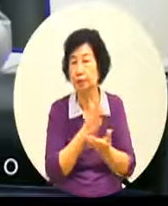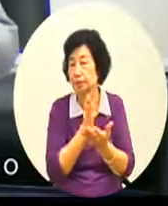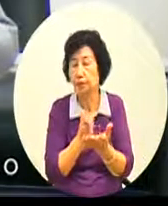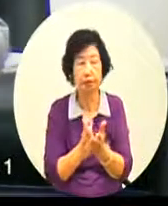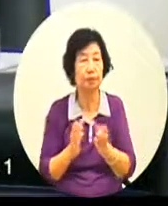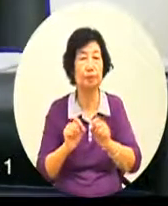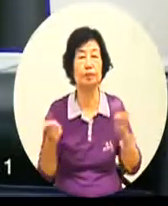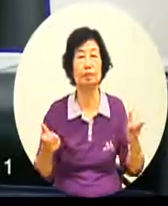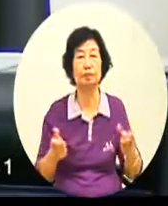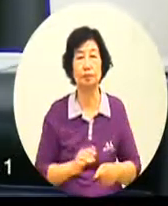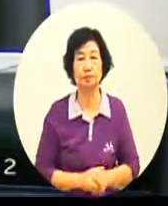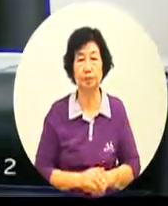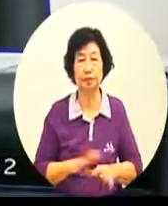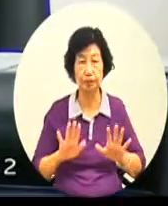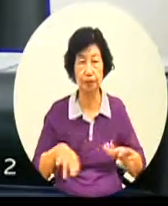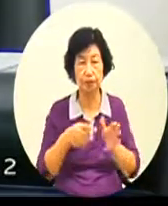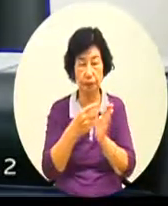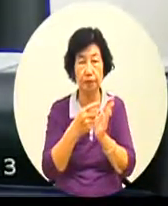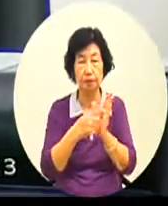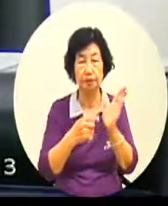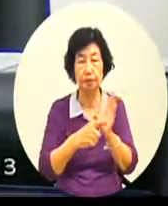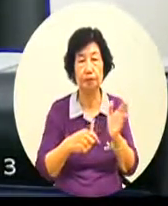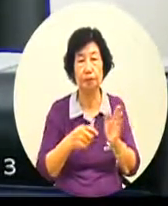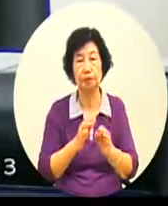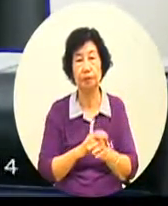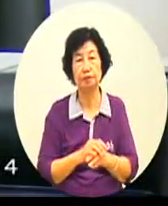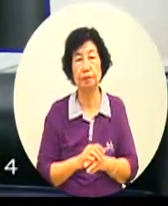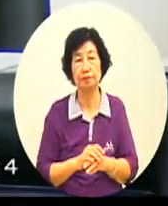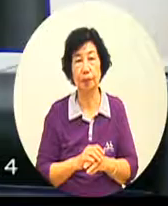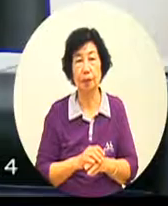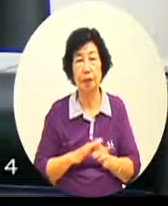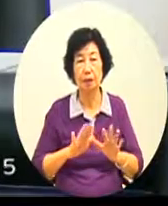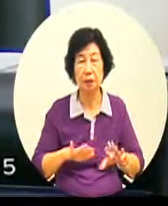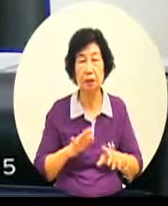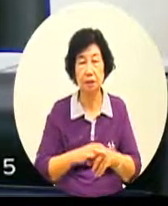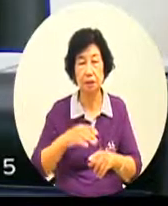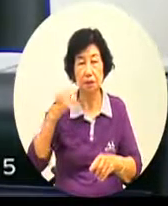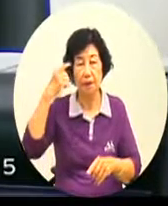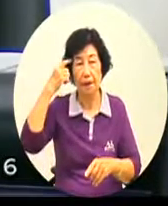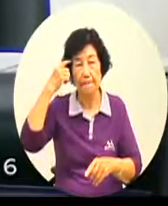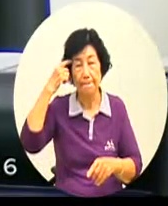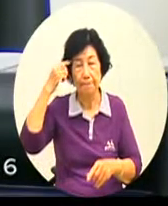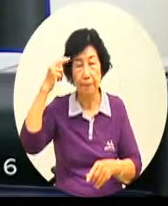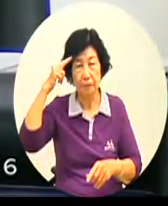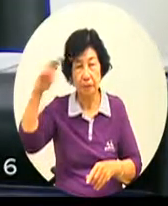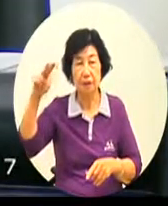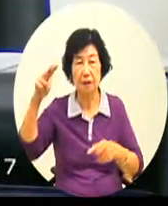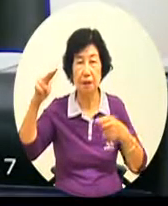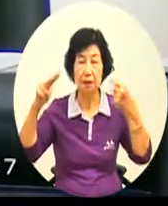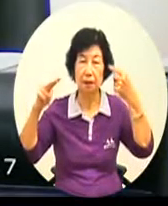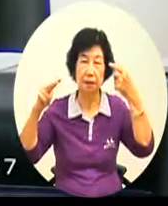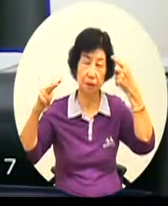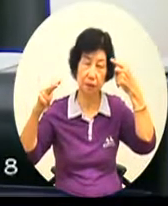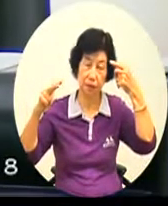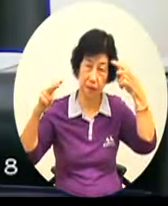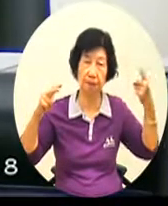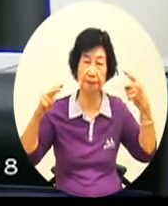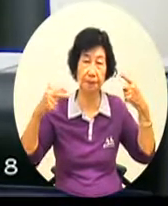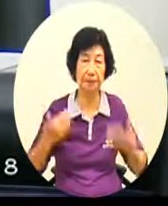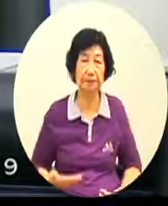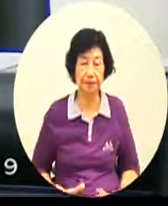我也来解释一下了现在的一例一休依照我们现在的劳动基准法的